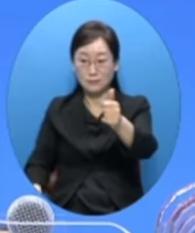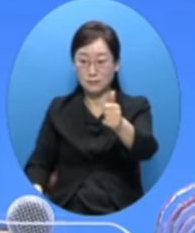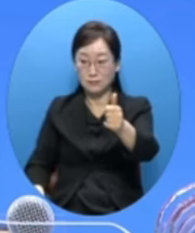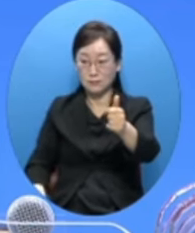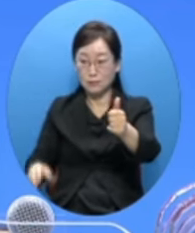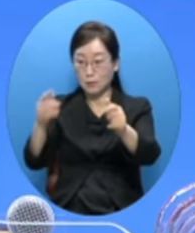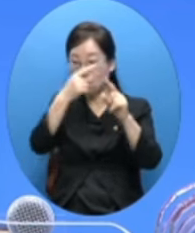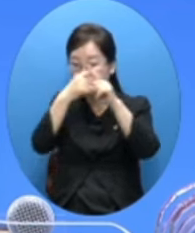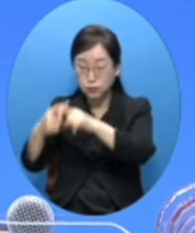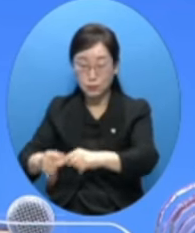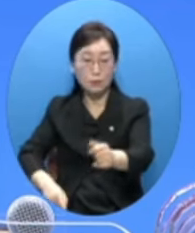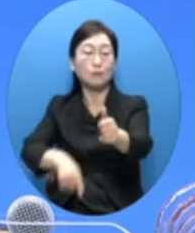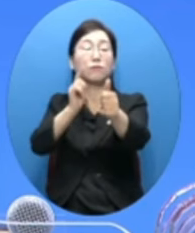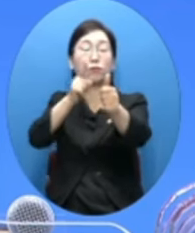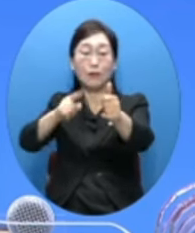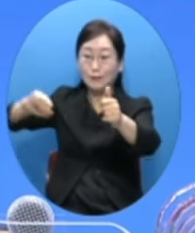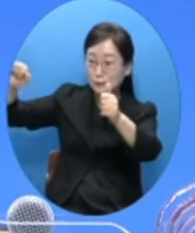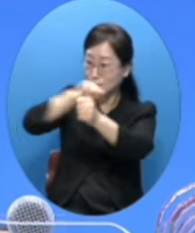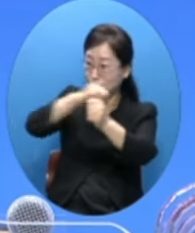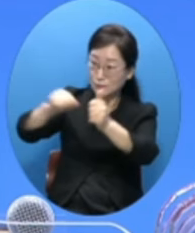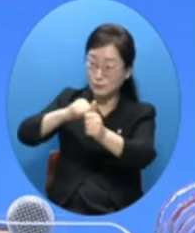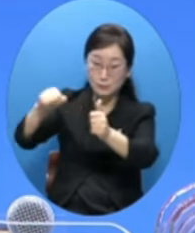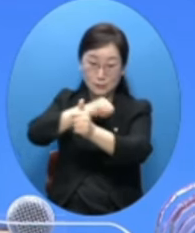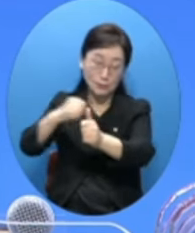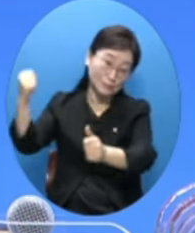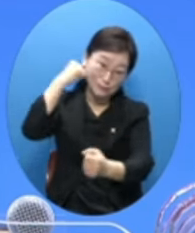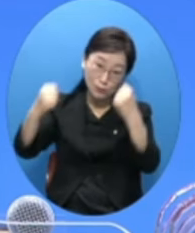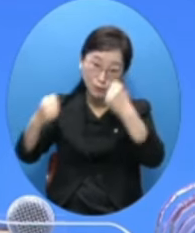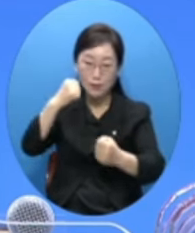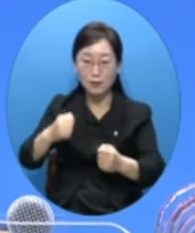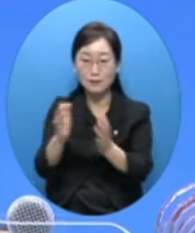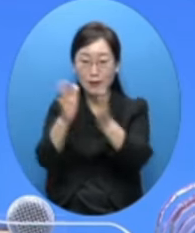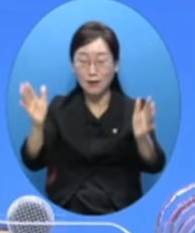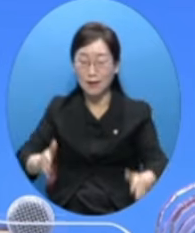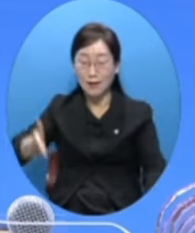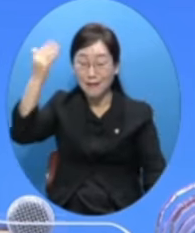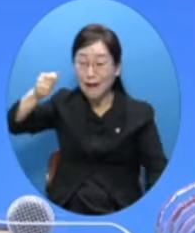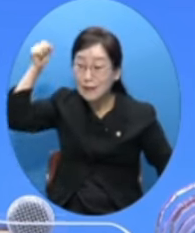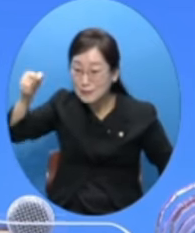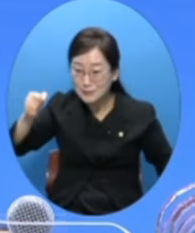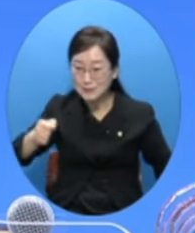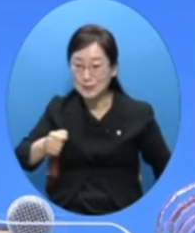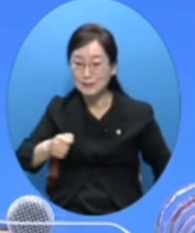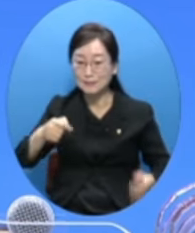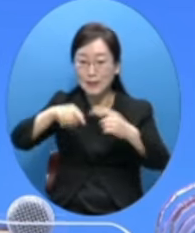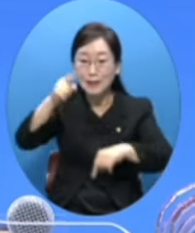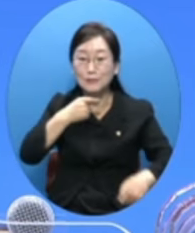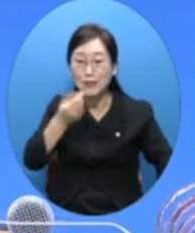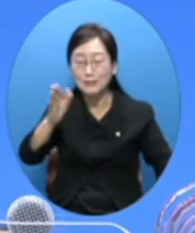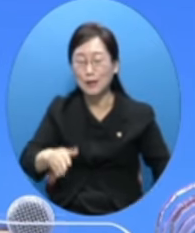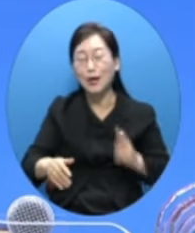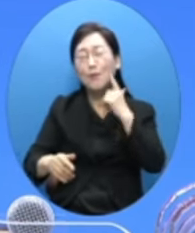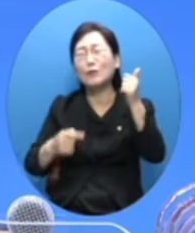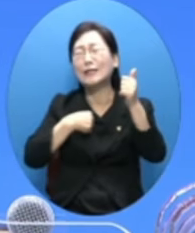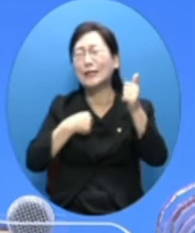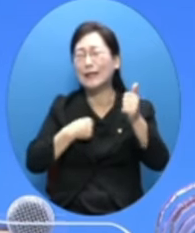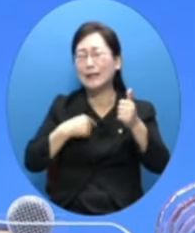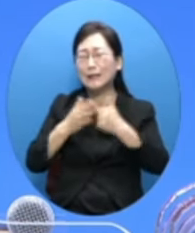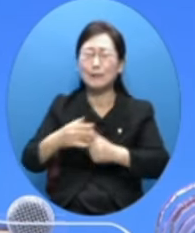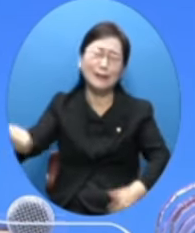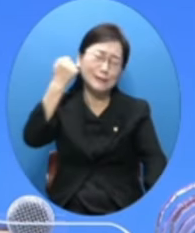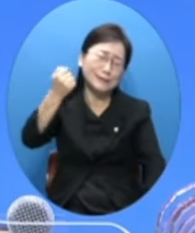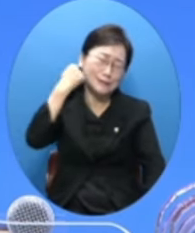다짜고짜 시비를 걸고 두들겨 패기 시작하더랍니다. 옛날 같으면 한 주먹감인데 목사니까 두들겨 맞는 거예요.